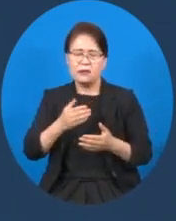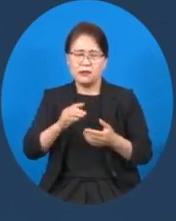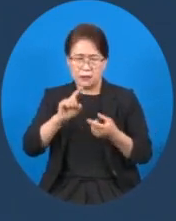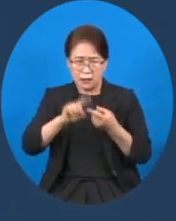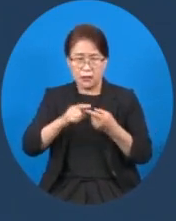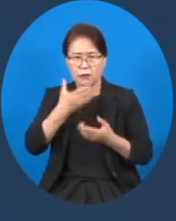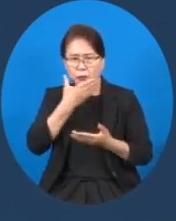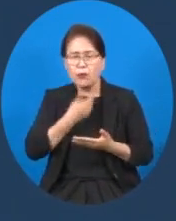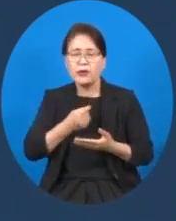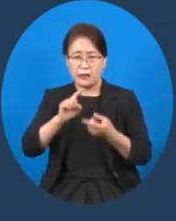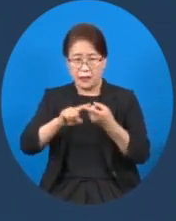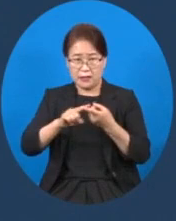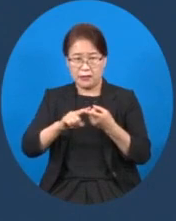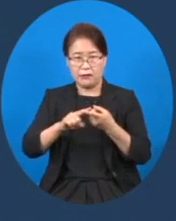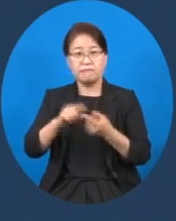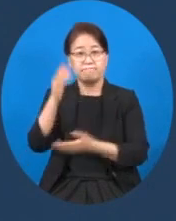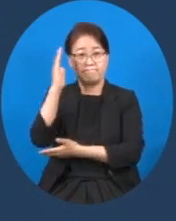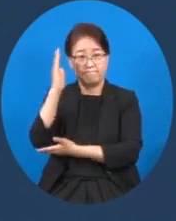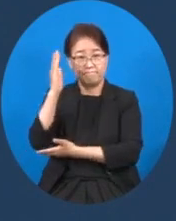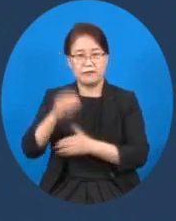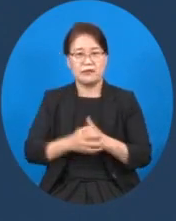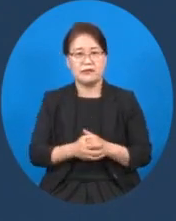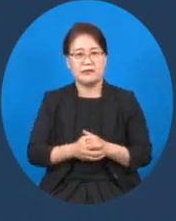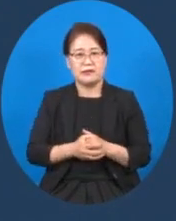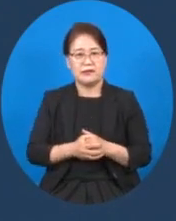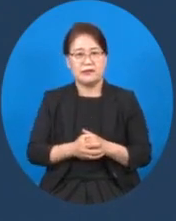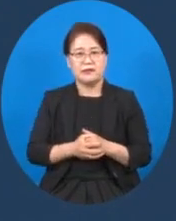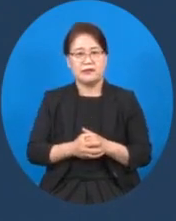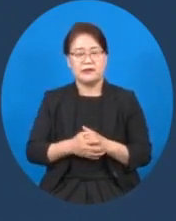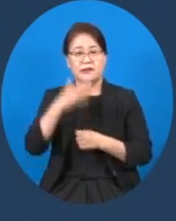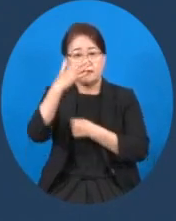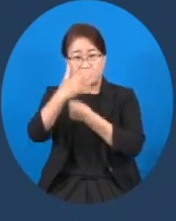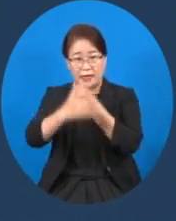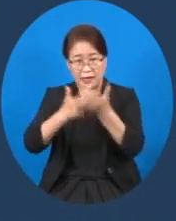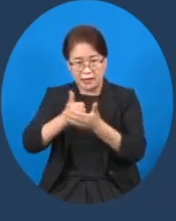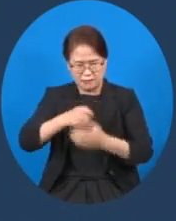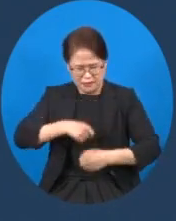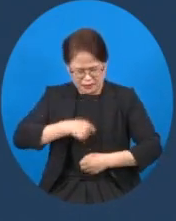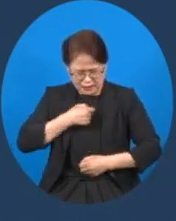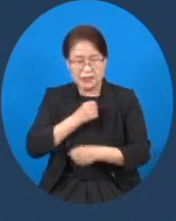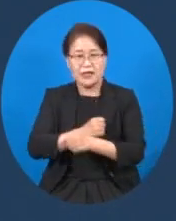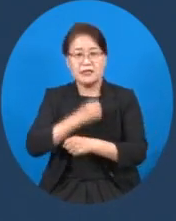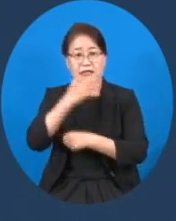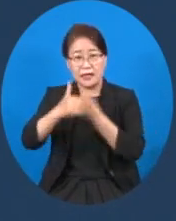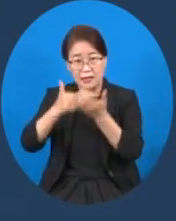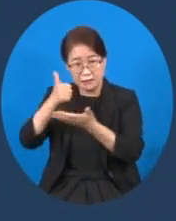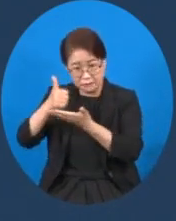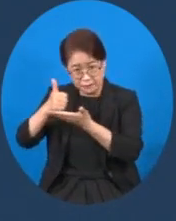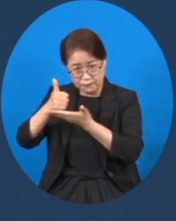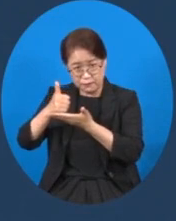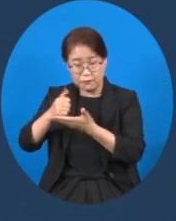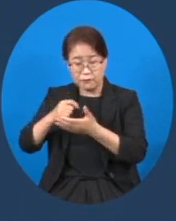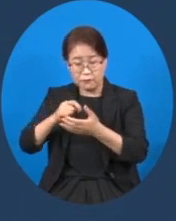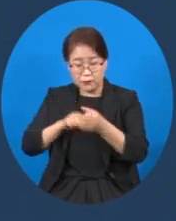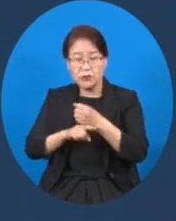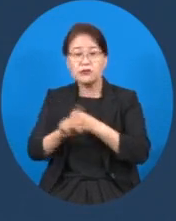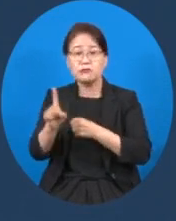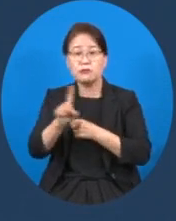하겠습니다. 자, 우리 하나님은 신실하신 하나님이십니다. 신실하신 하나님이라는 말은 무슨